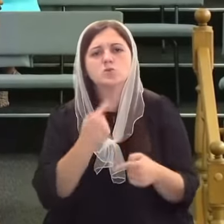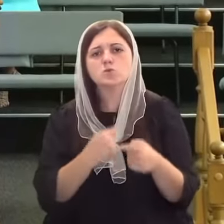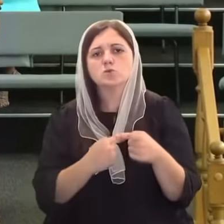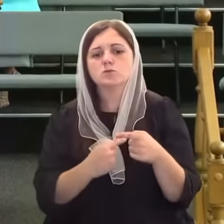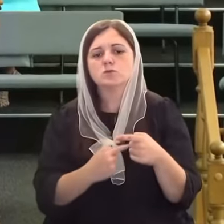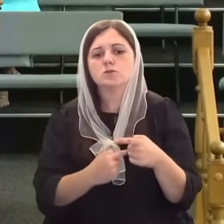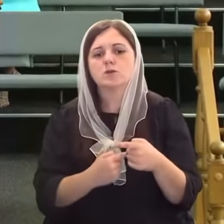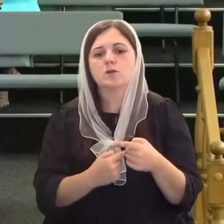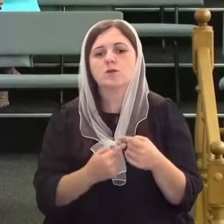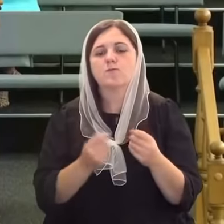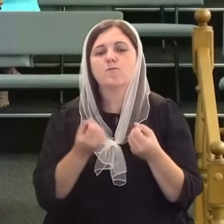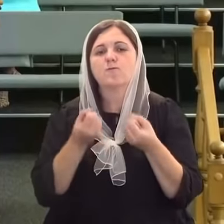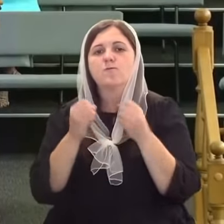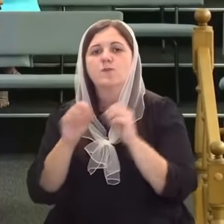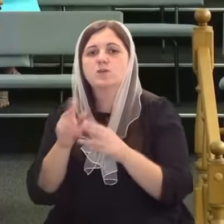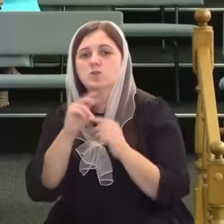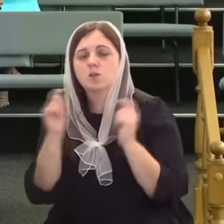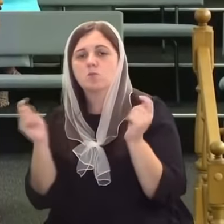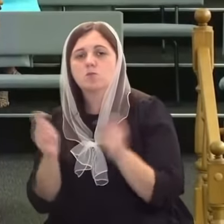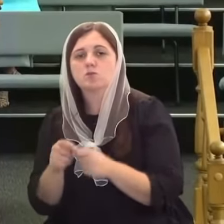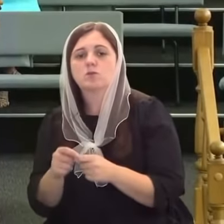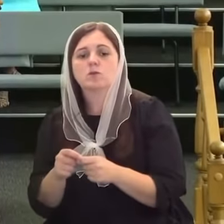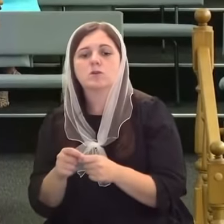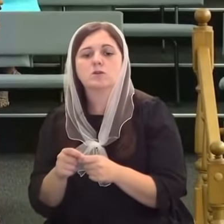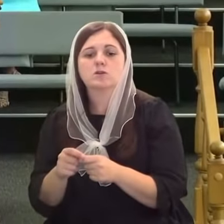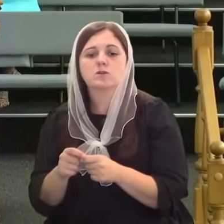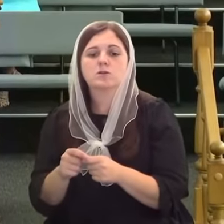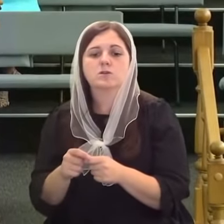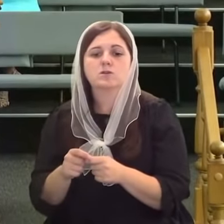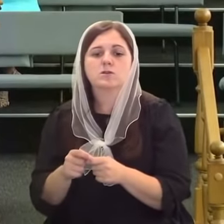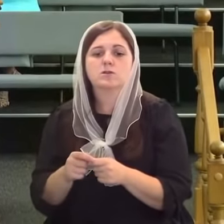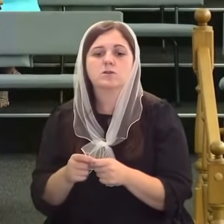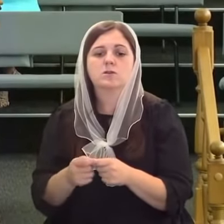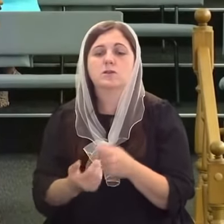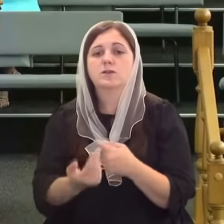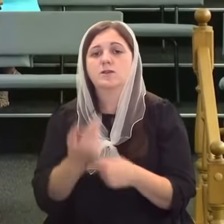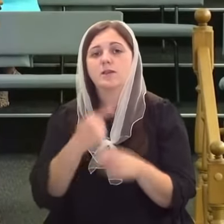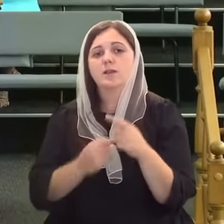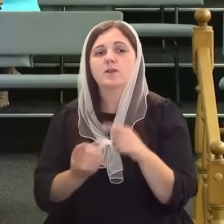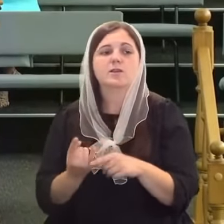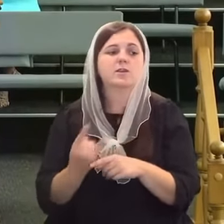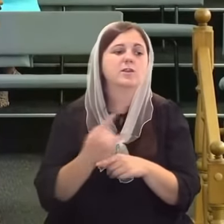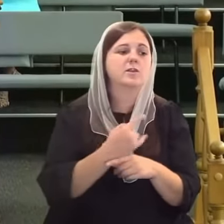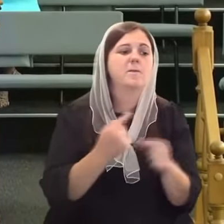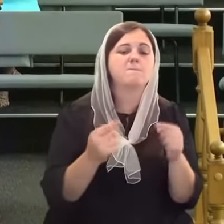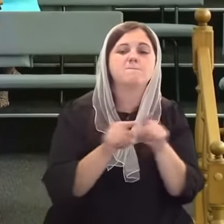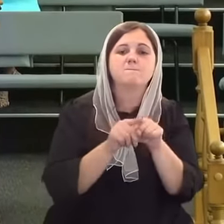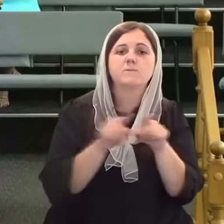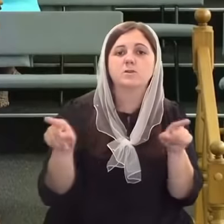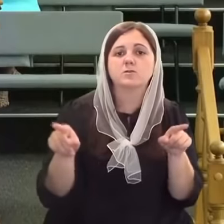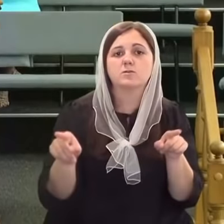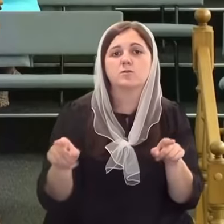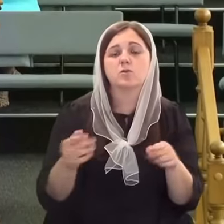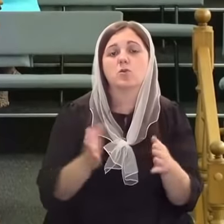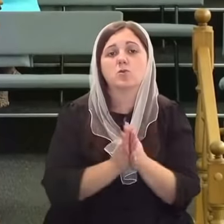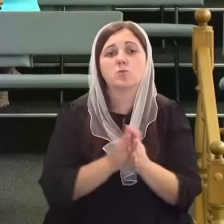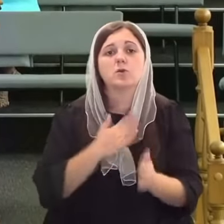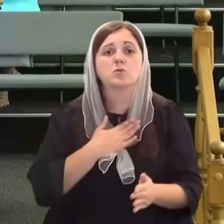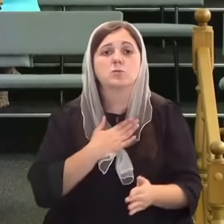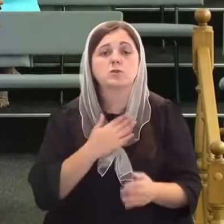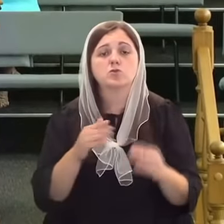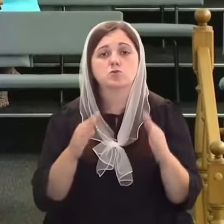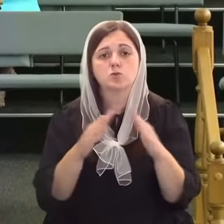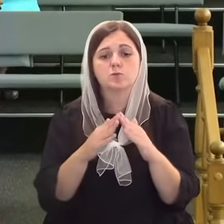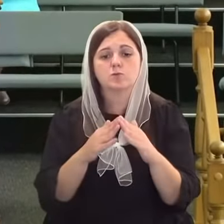градусов, выбросить коробку конфет в ближайший мусорник и ехать в другую сторону. В сторону себе домой. У